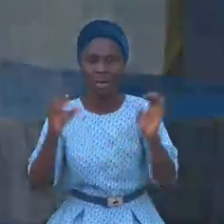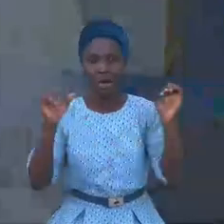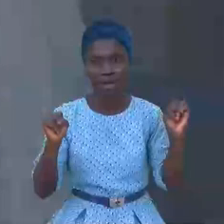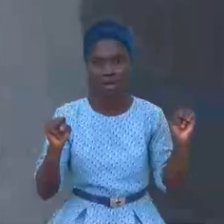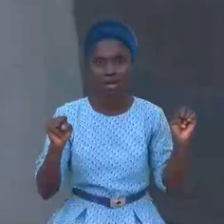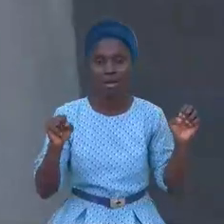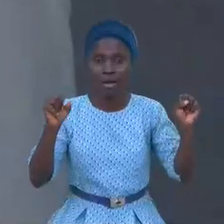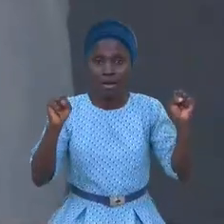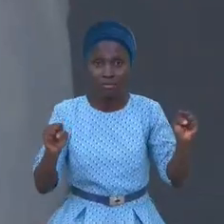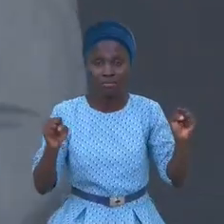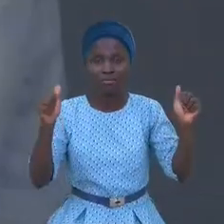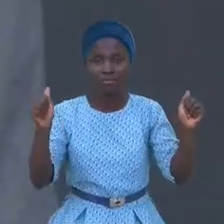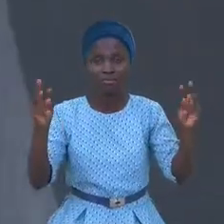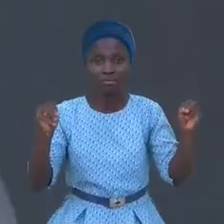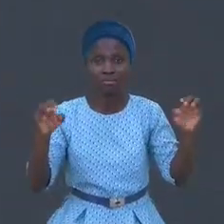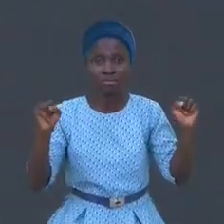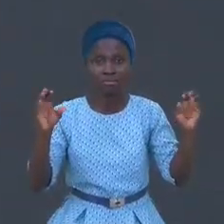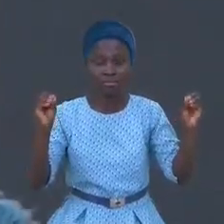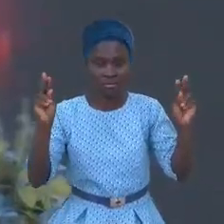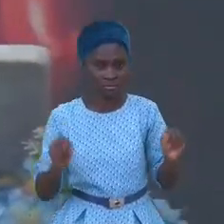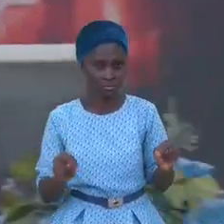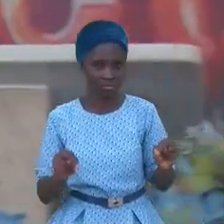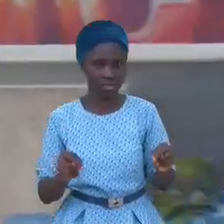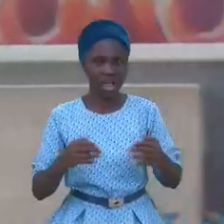Cet homme était puissant. Il a tué un lion.